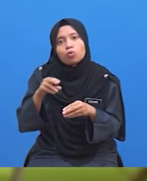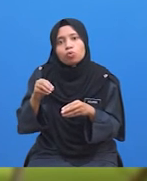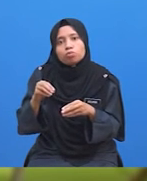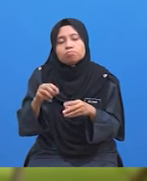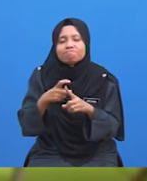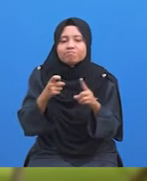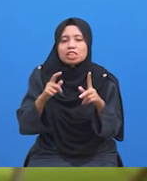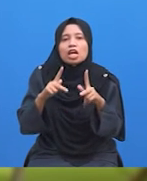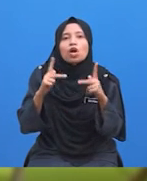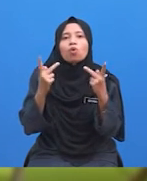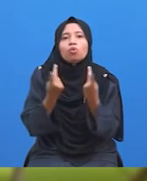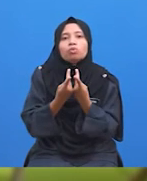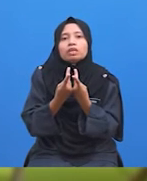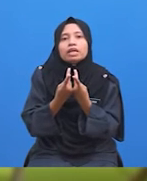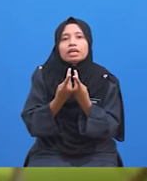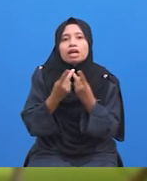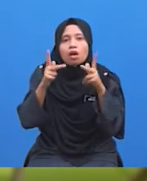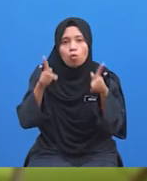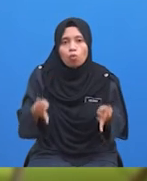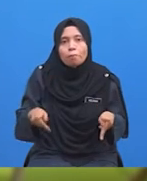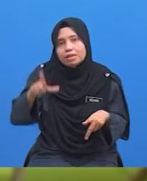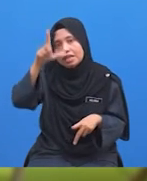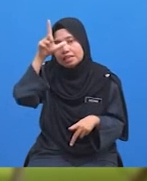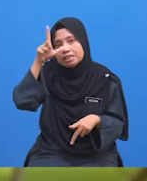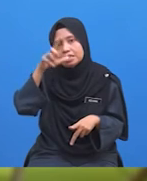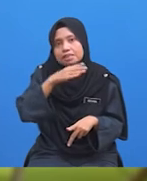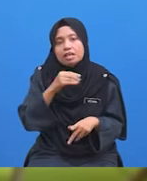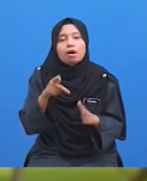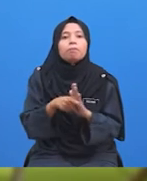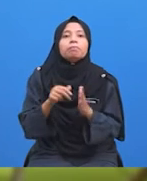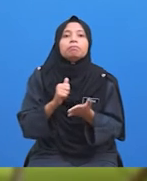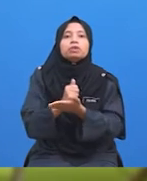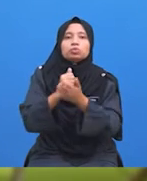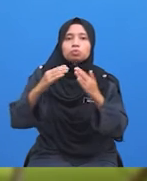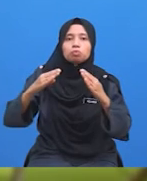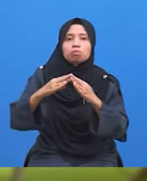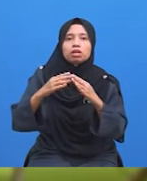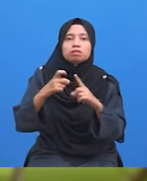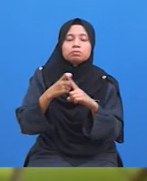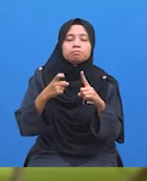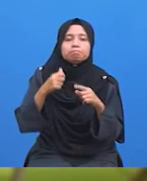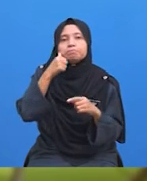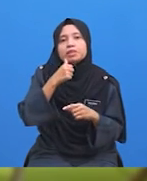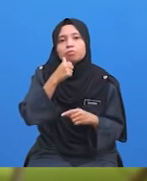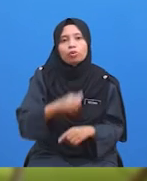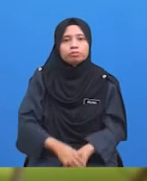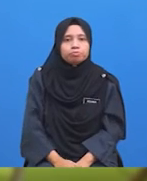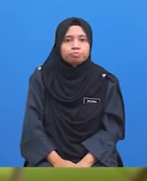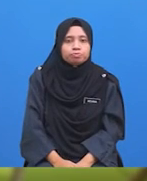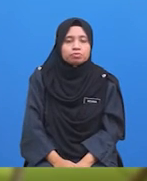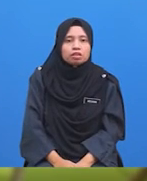kaum lelaki mane kalian migran yang bekerja sebagai pembantu rumah terdiri daripada kaum wanita